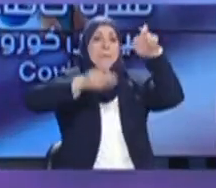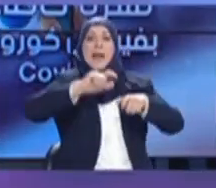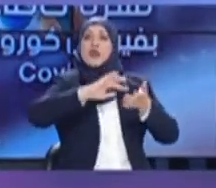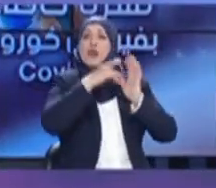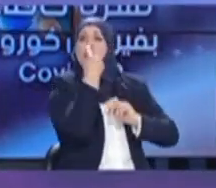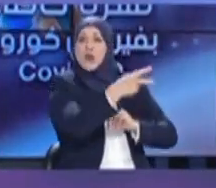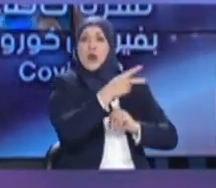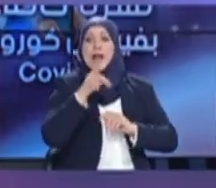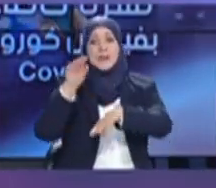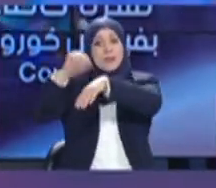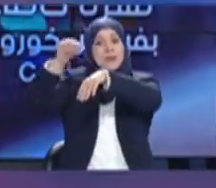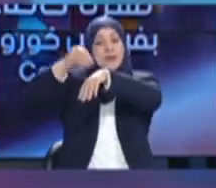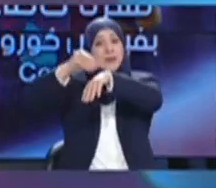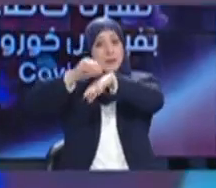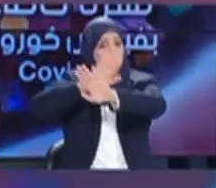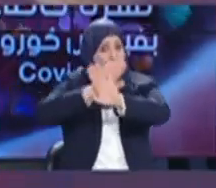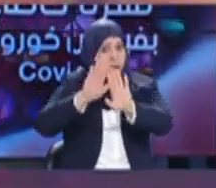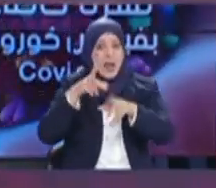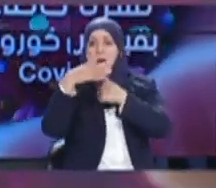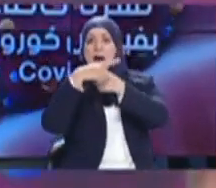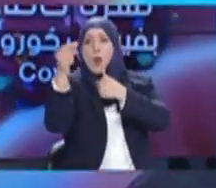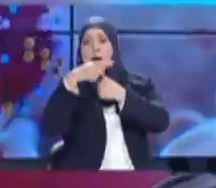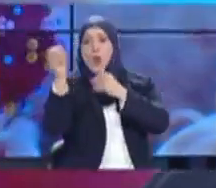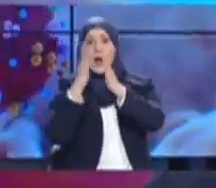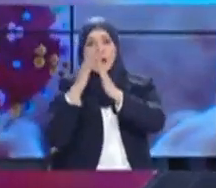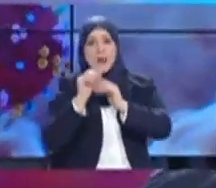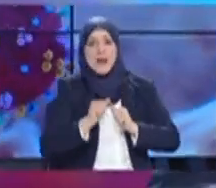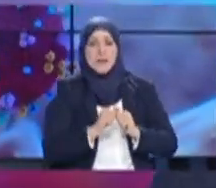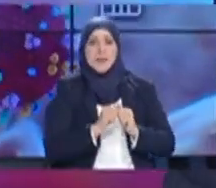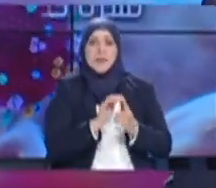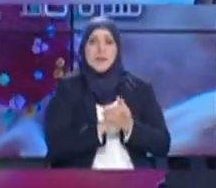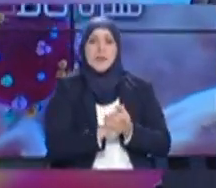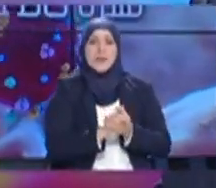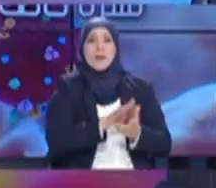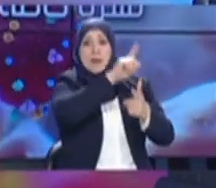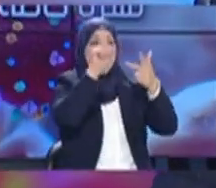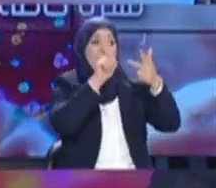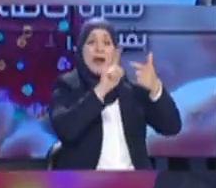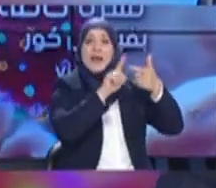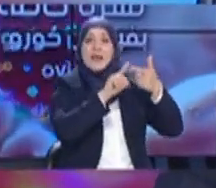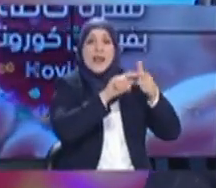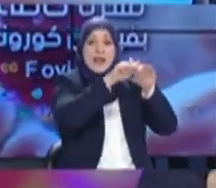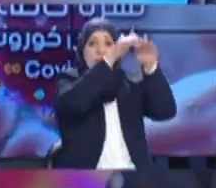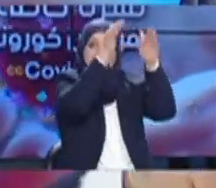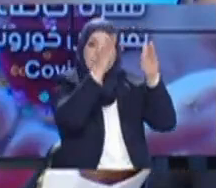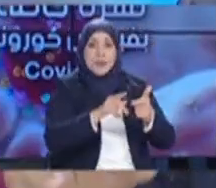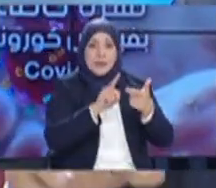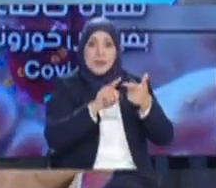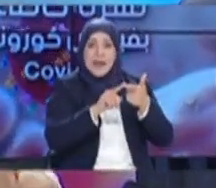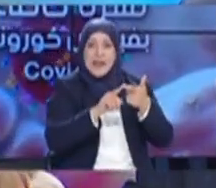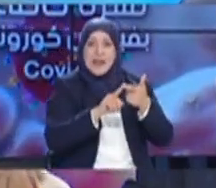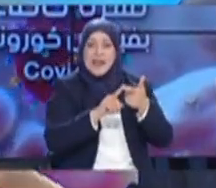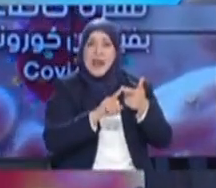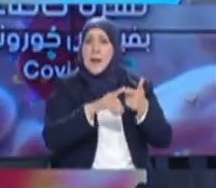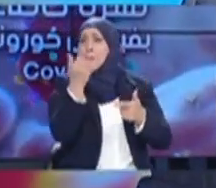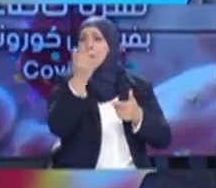النصائح الكل وياخذ الوصفه نتاعو ويتفضل يروح لدار. النوع الثاني من المرضى اللي حالتهم ما هيش حرجة